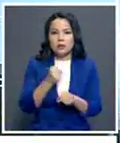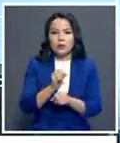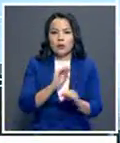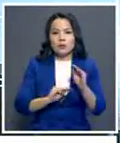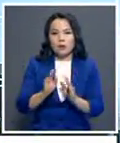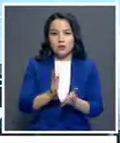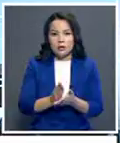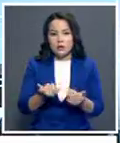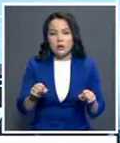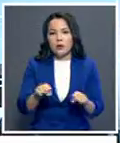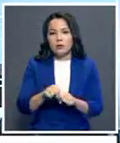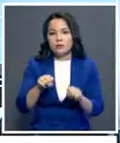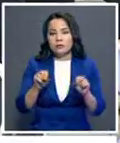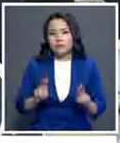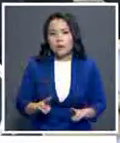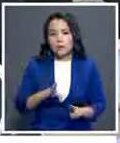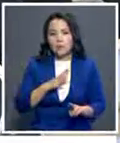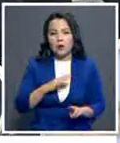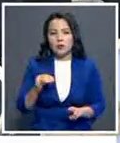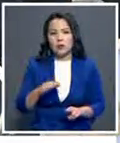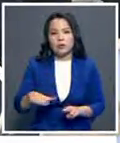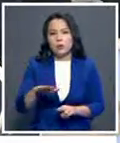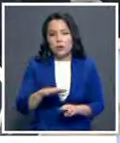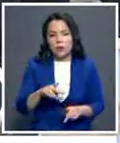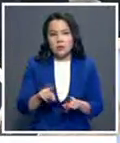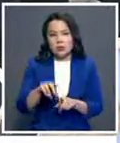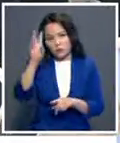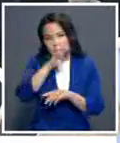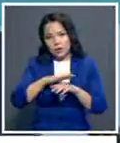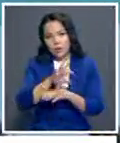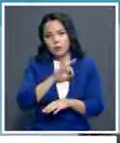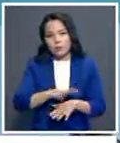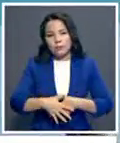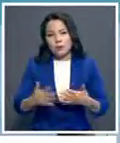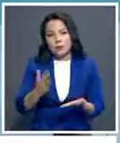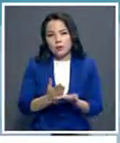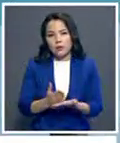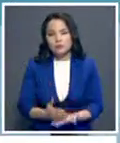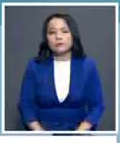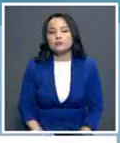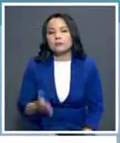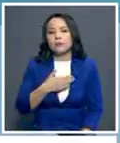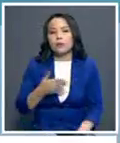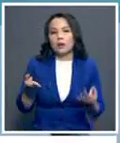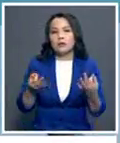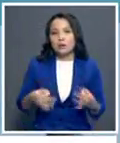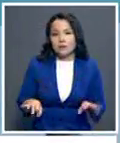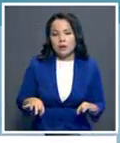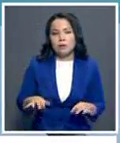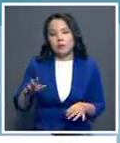жабдықталған. Құбыр тек оңтүстік тұрғындарына ғана емес, елге де өте тиімді болып отыр. Бұл егемендігімізге, елдің